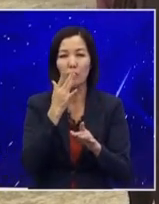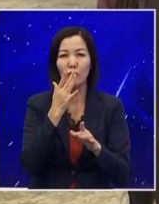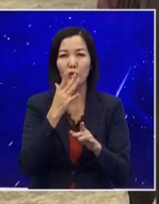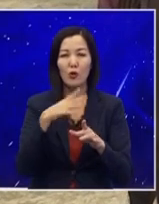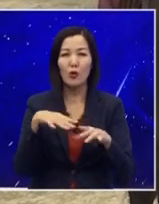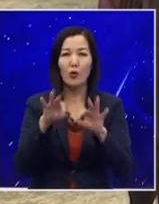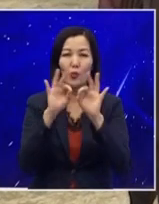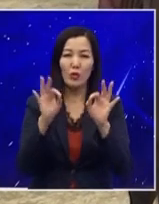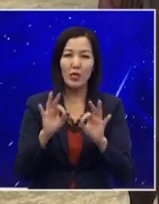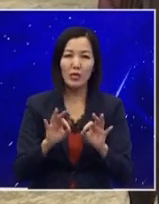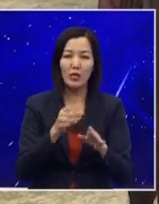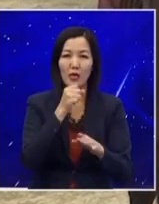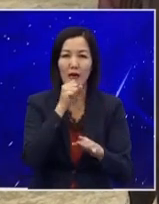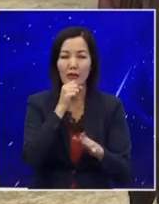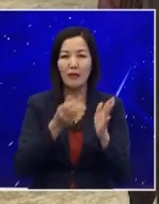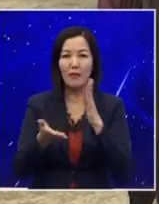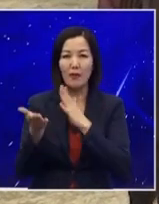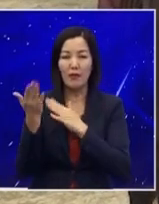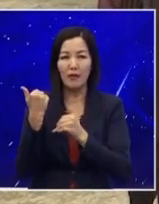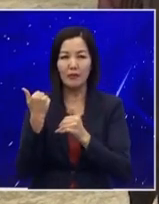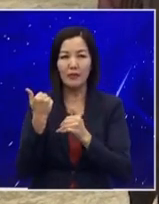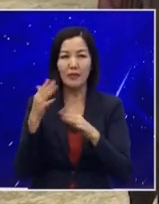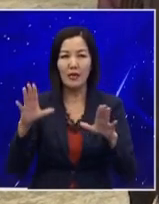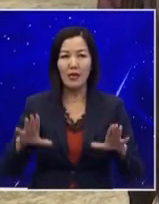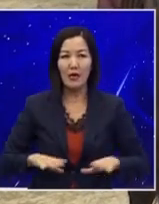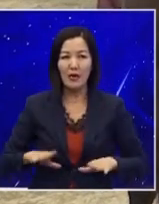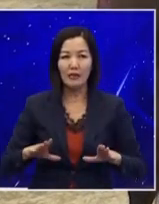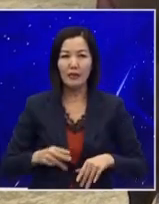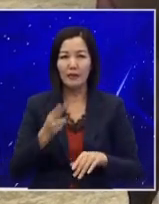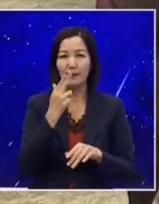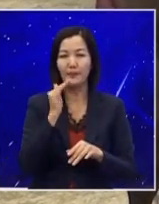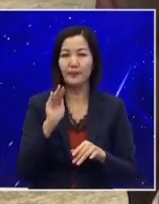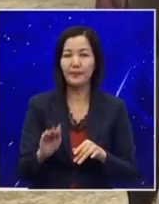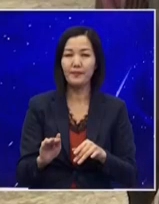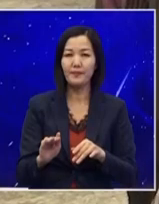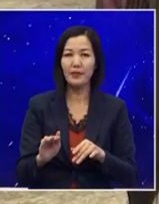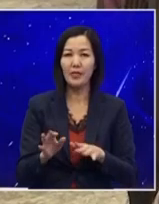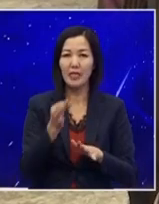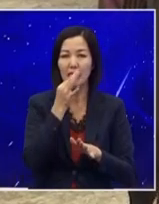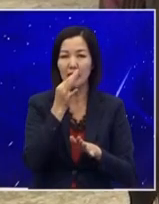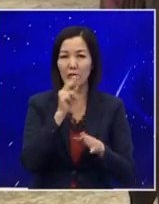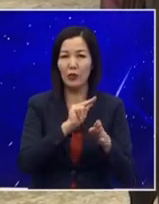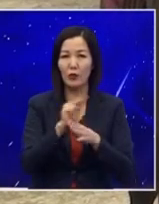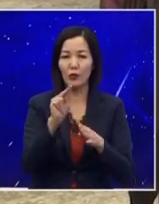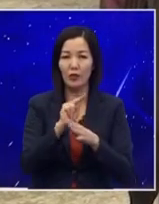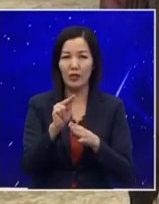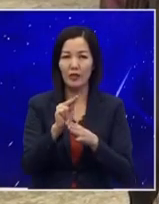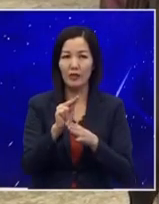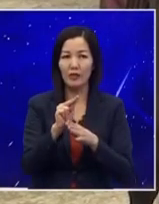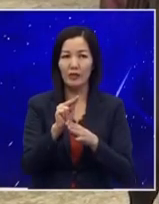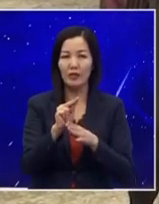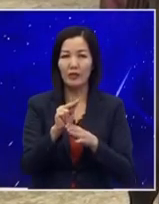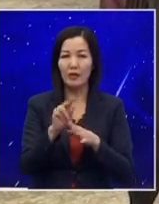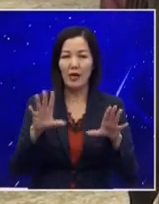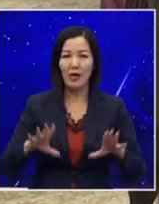Өзіміздің ата-бабаларымыз осы ат жалын балаға ертерек тартып мінгізген, атпен бірге өскен бала ер